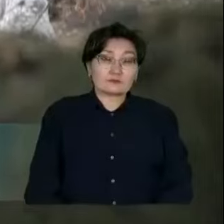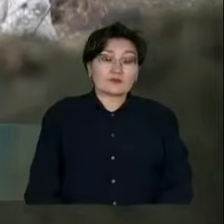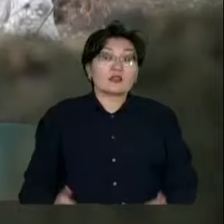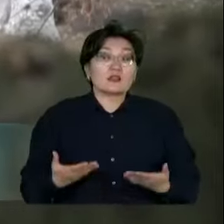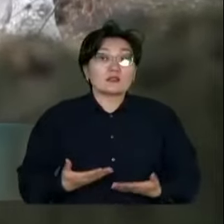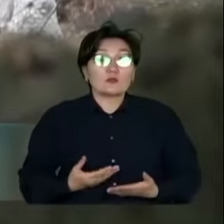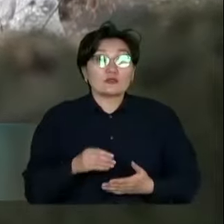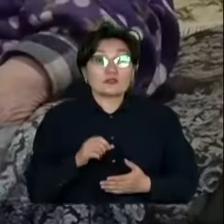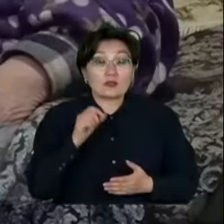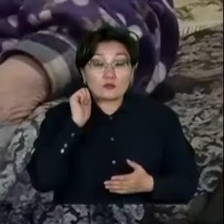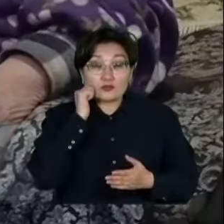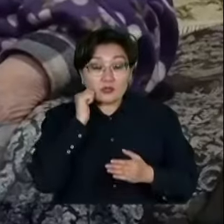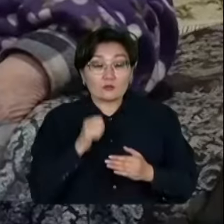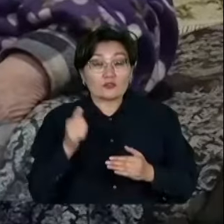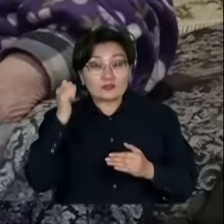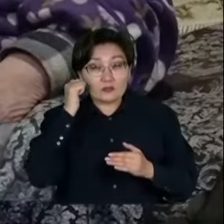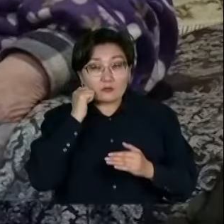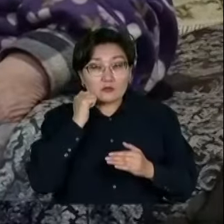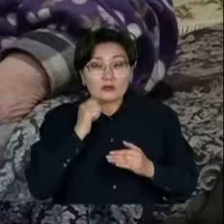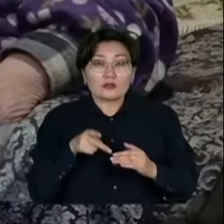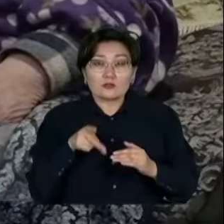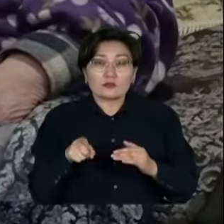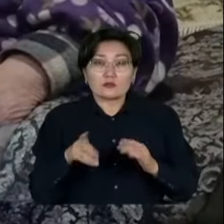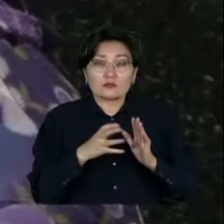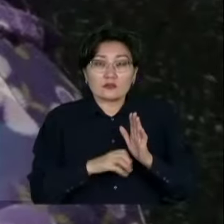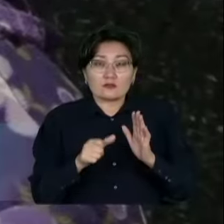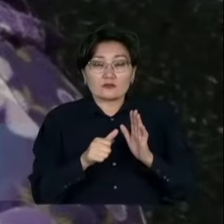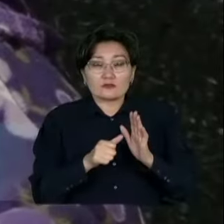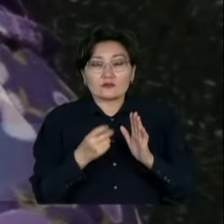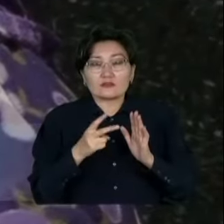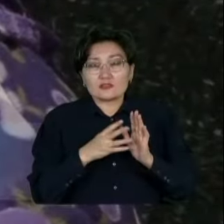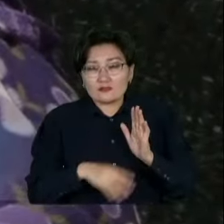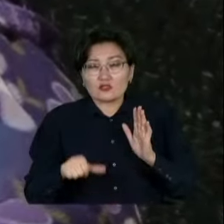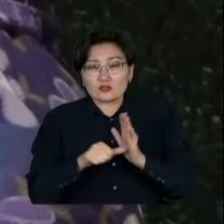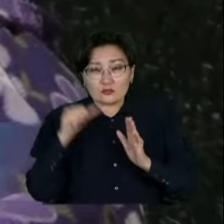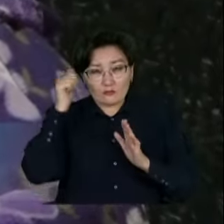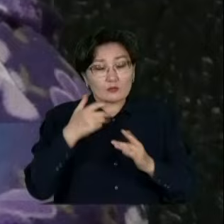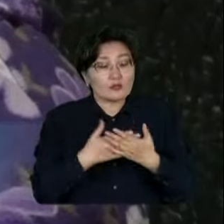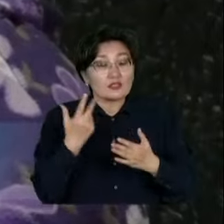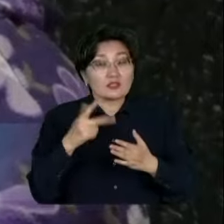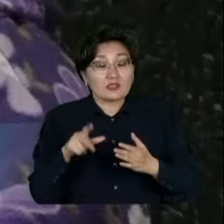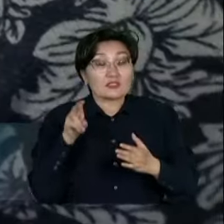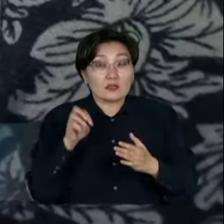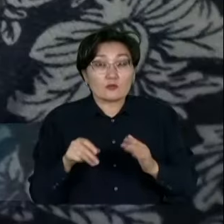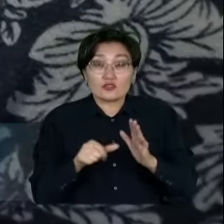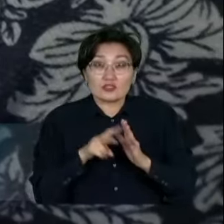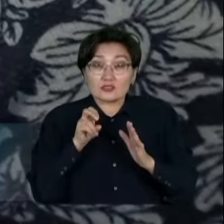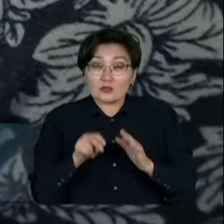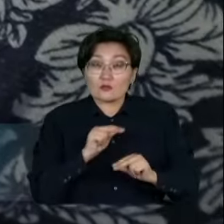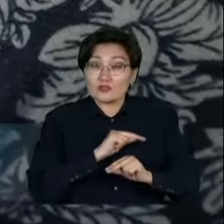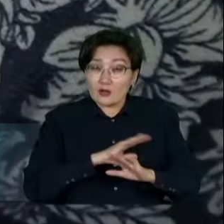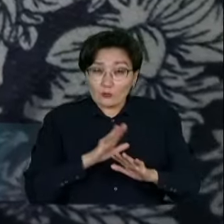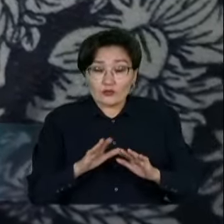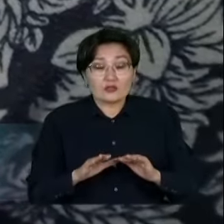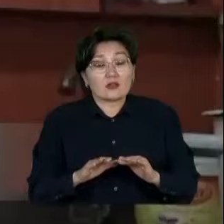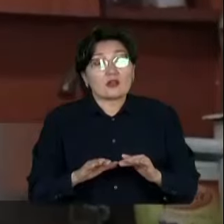Живет Валентина Заворотько в сторожке с 1996 года. Почти 30 лет. 6 лет уже не работает, не позволяет здоровье,